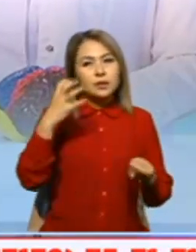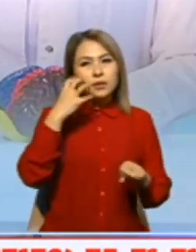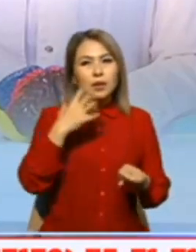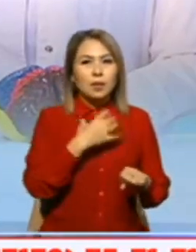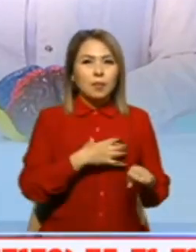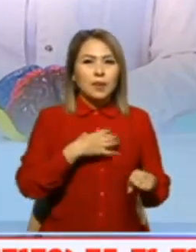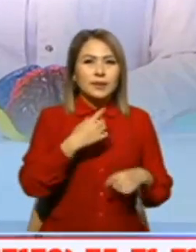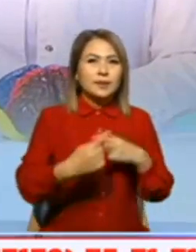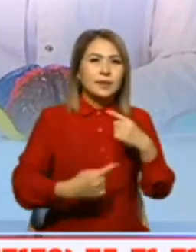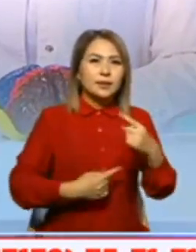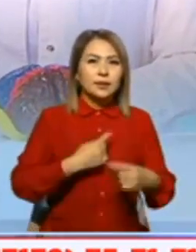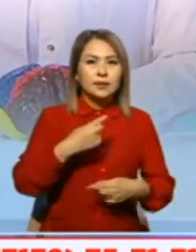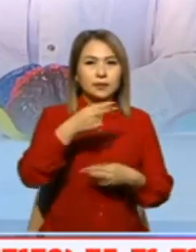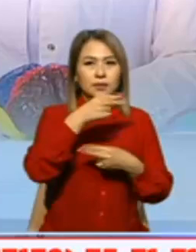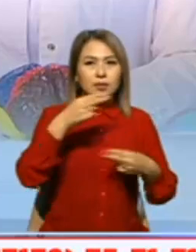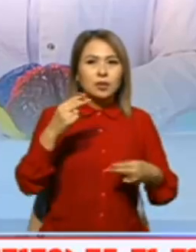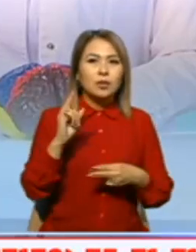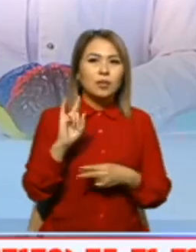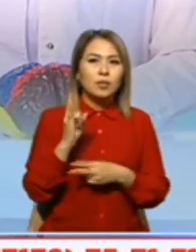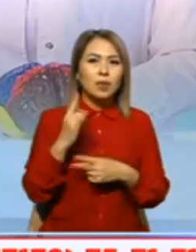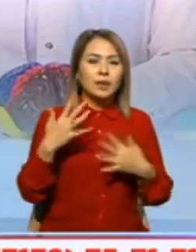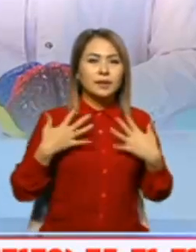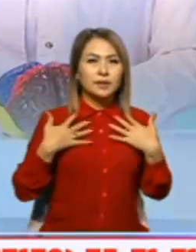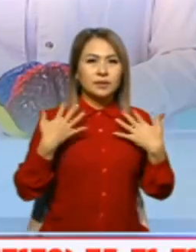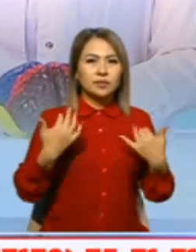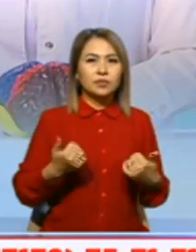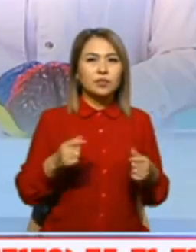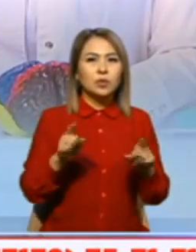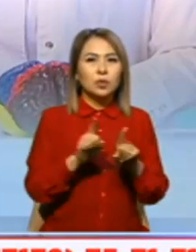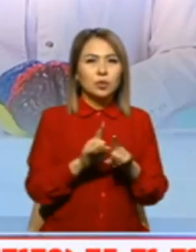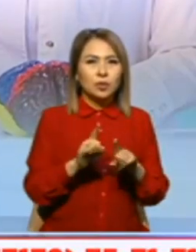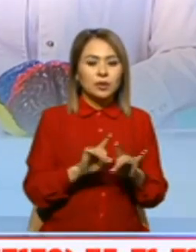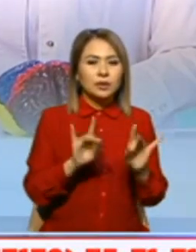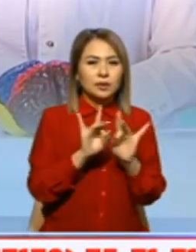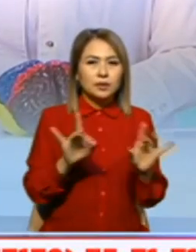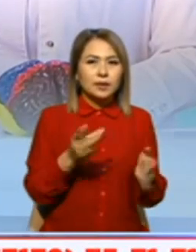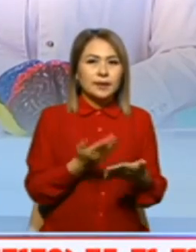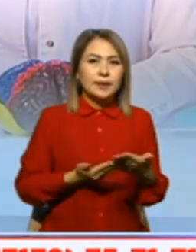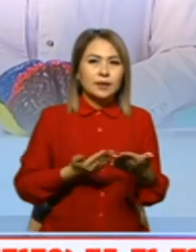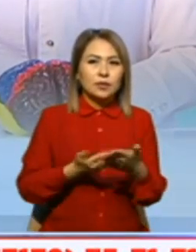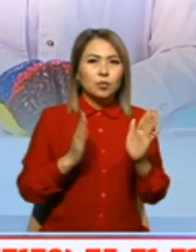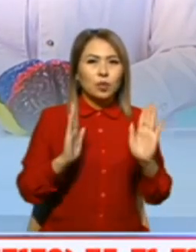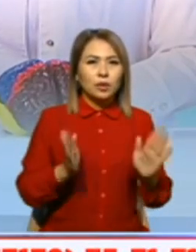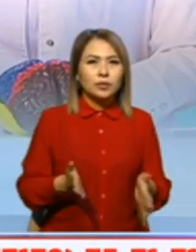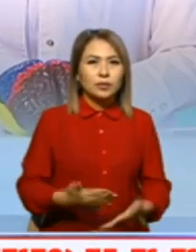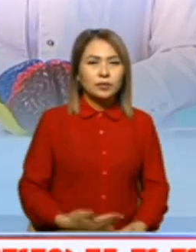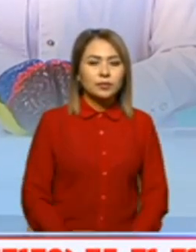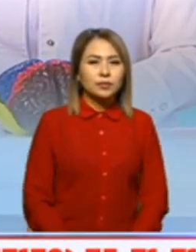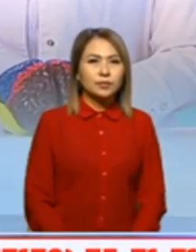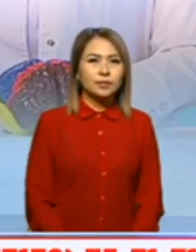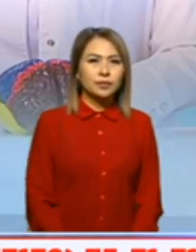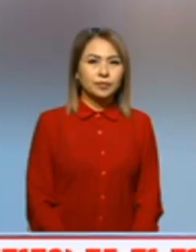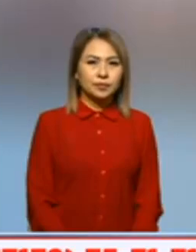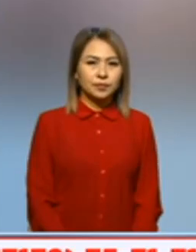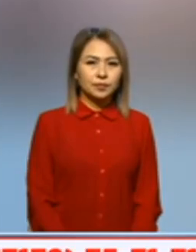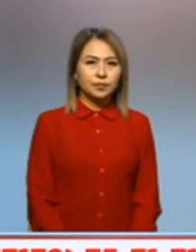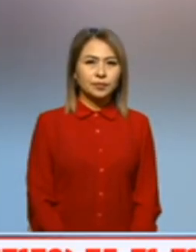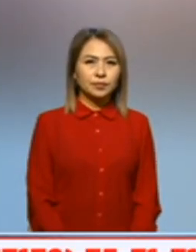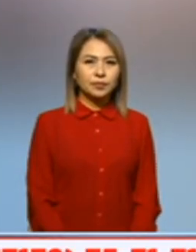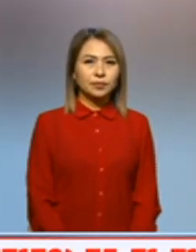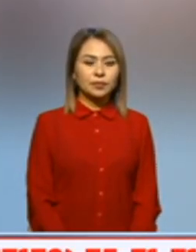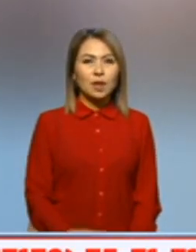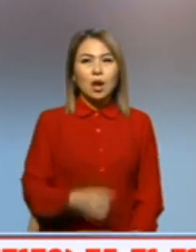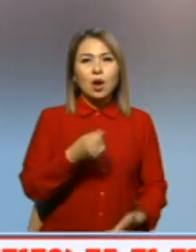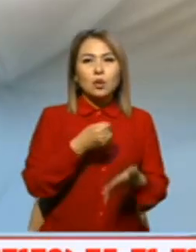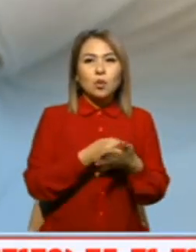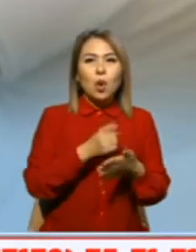және келесі бөлімде де баланың денсаулығына дамуына қатысты дәрігерлер кеңес беретін болады. Ұлттық арна қосулы болсын. Бір